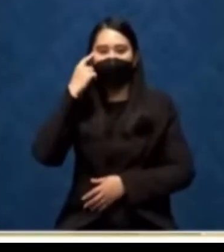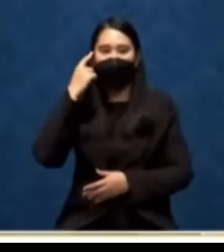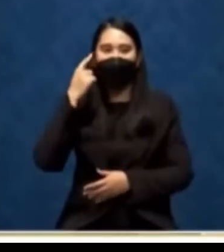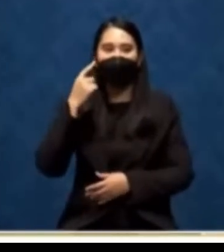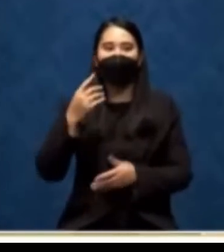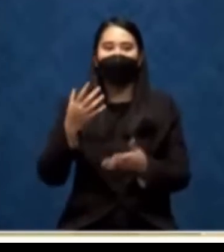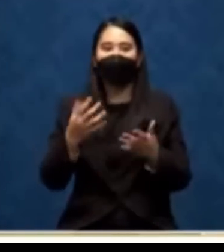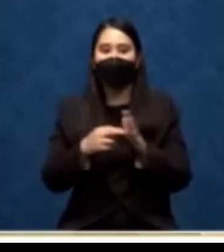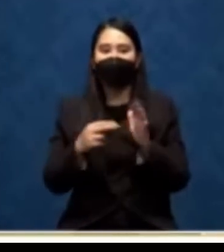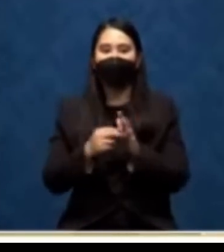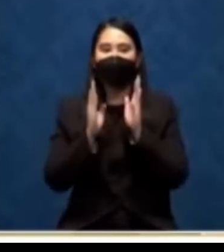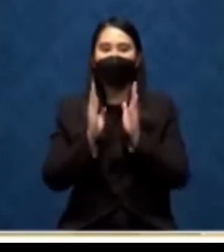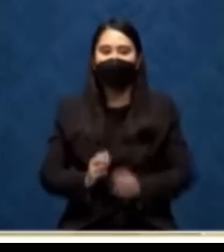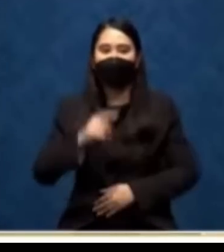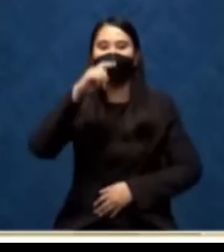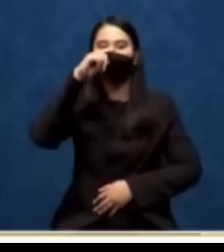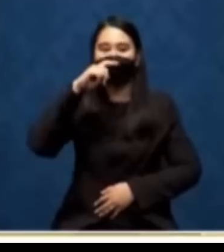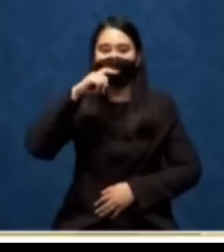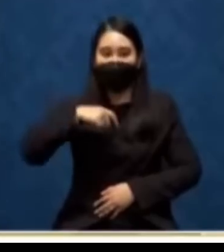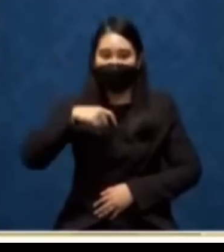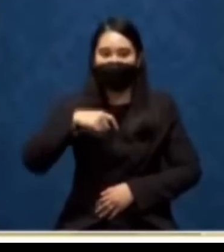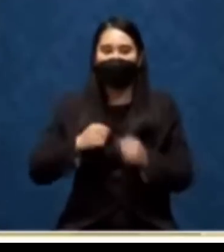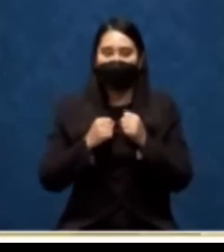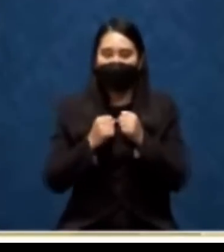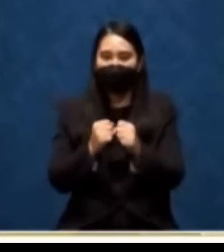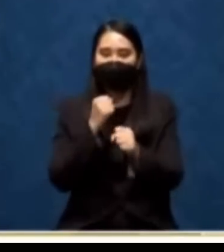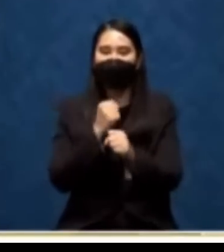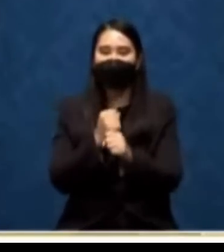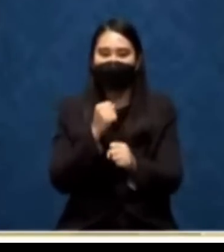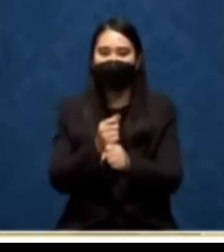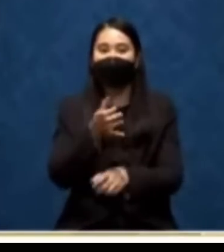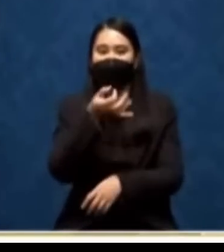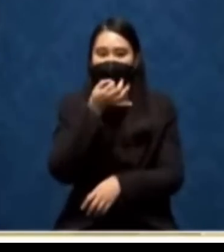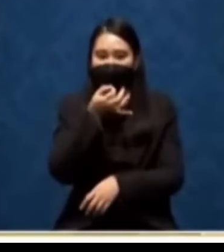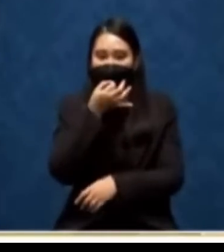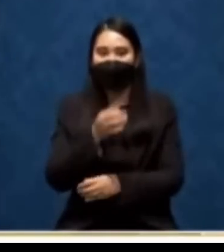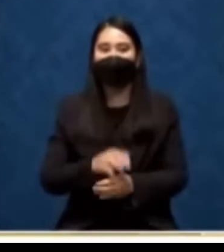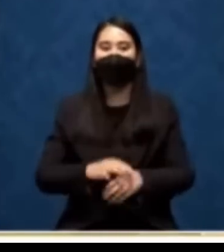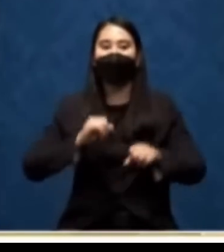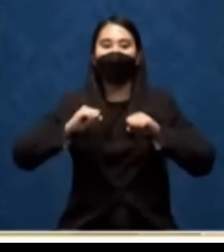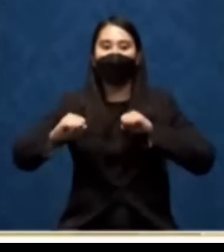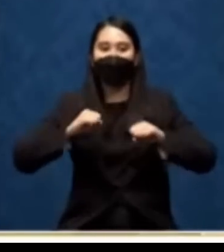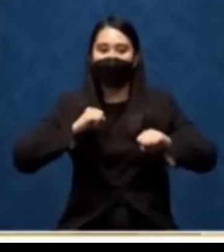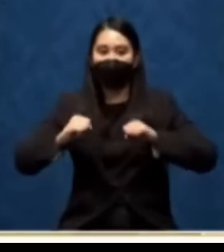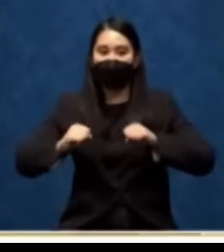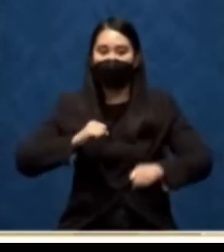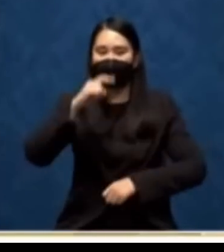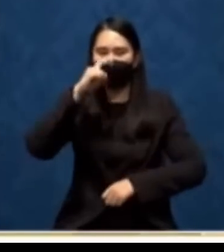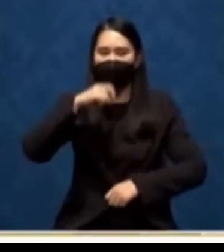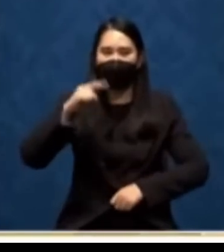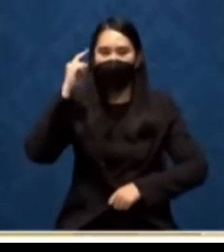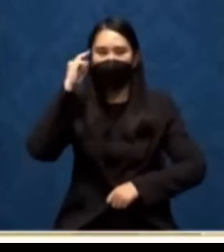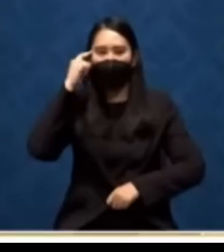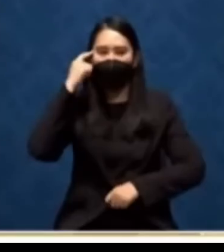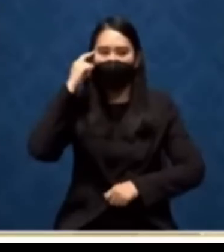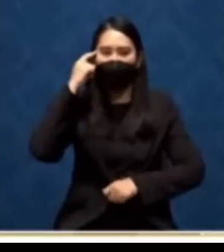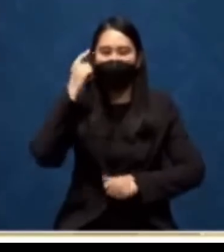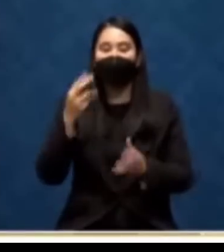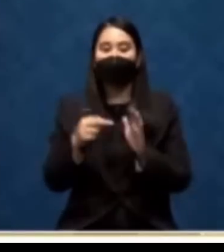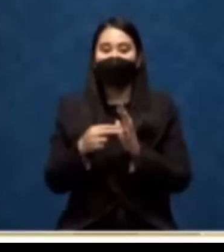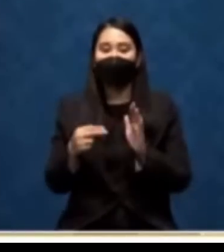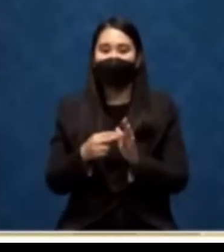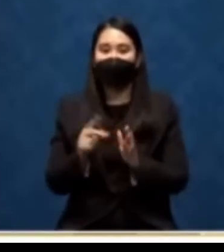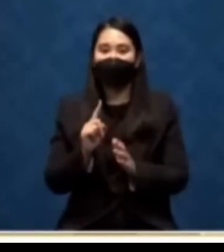นี้ก็คือคนไทยดีๆที่พยายามทำมาหากินคือเยาวชนที่อาจรู้เท่าไม่ถึงการคือ